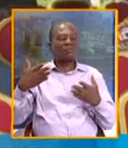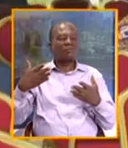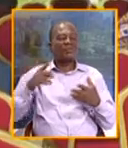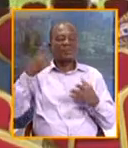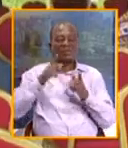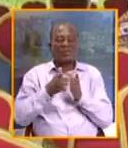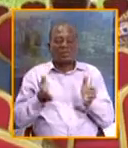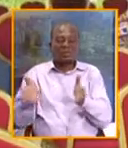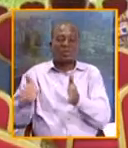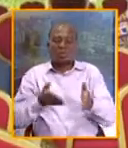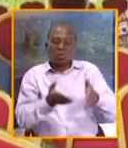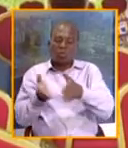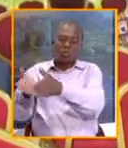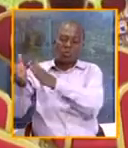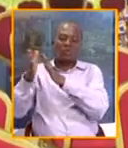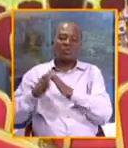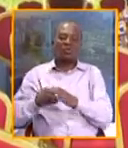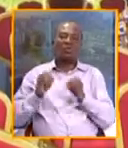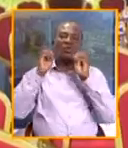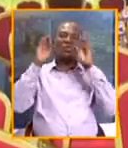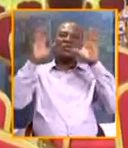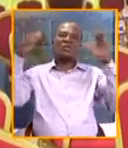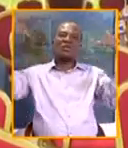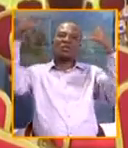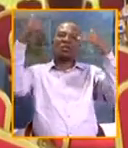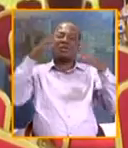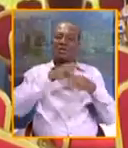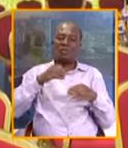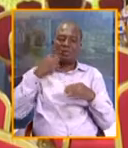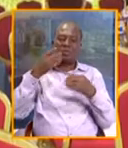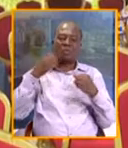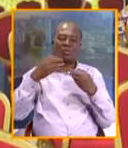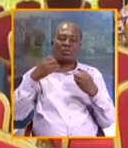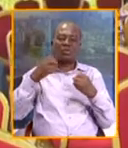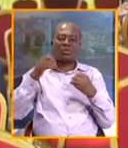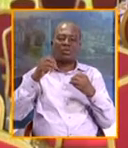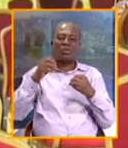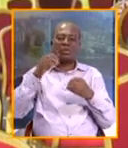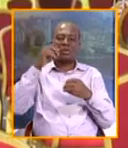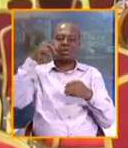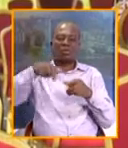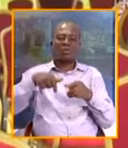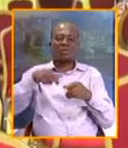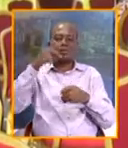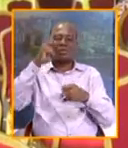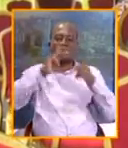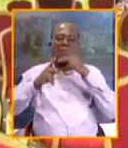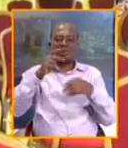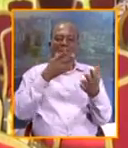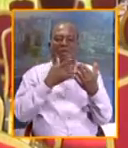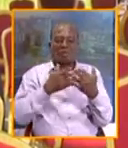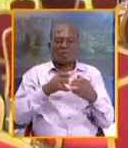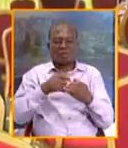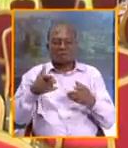les travaux d'ouverture de l'embouchure qui était attendue de longue date voilà plusieurs décennies que les populations de l'ensemble de la région du sud comoé attend de ces